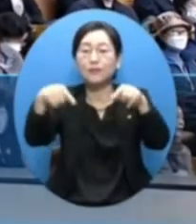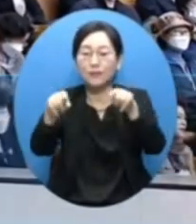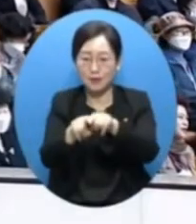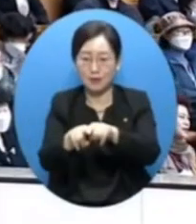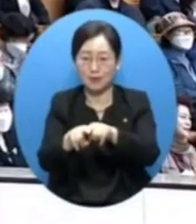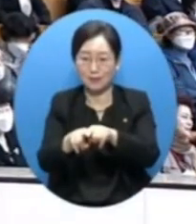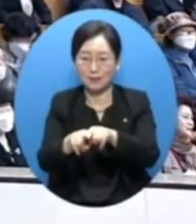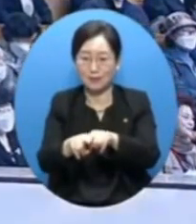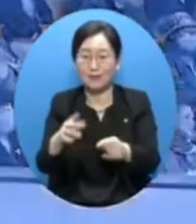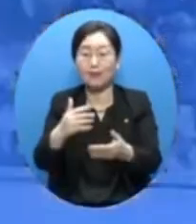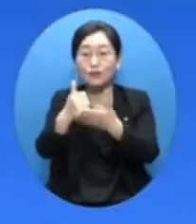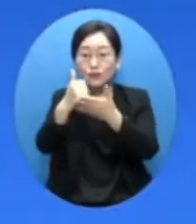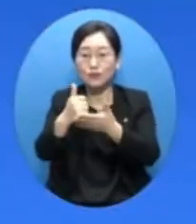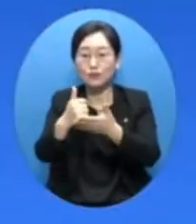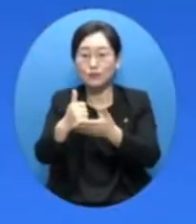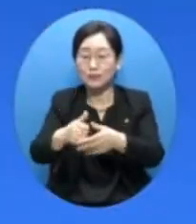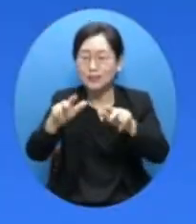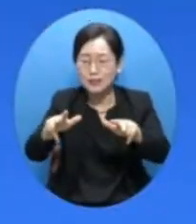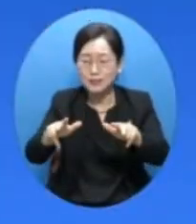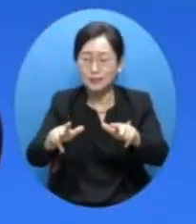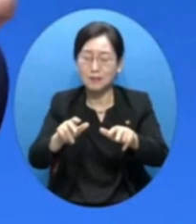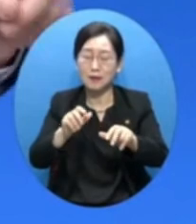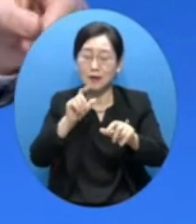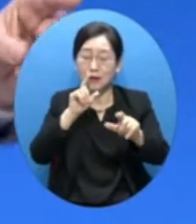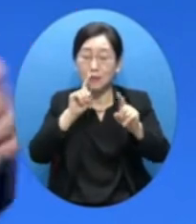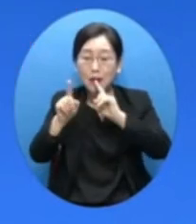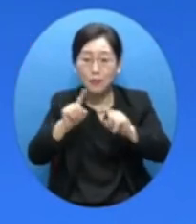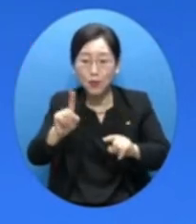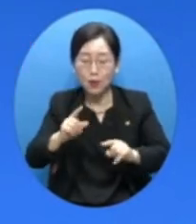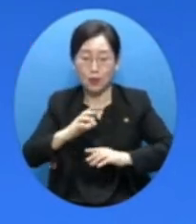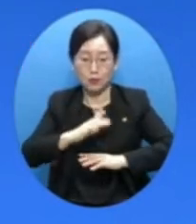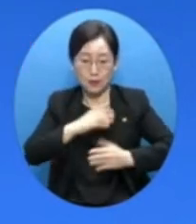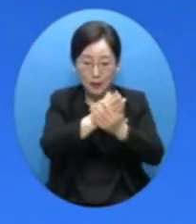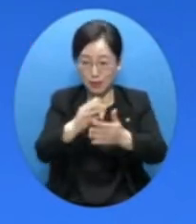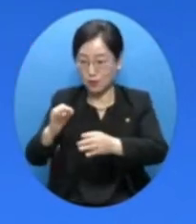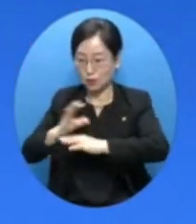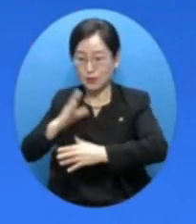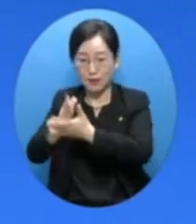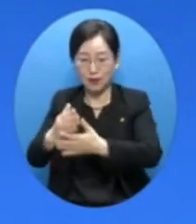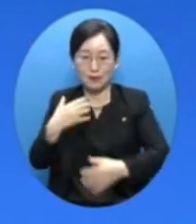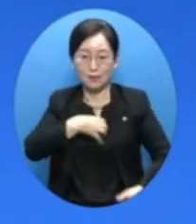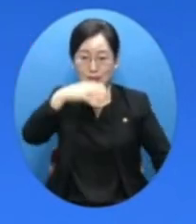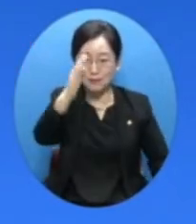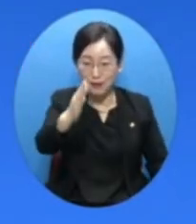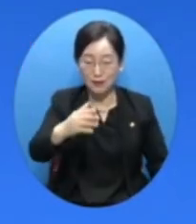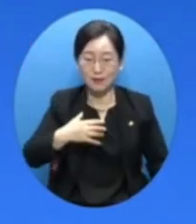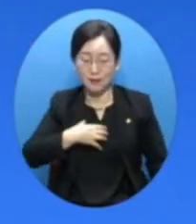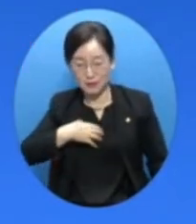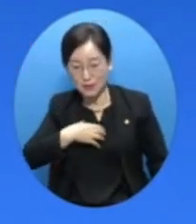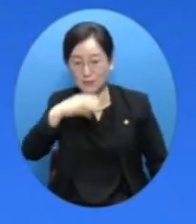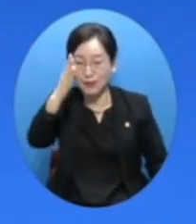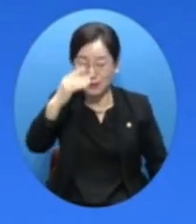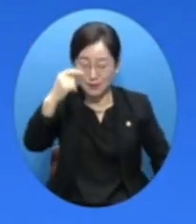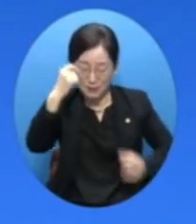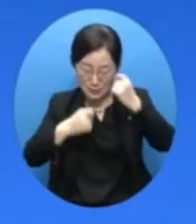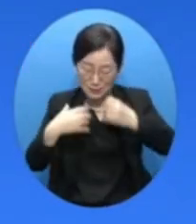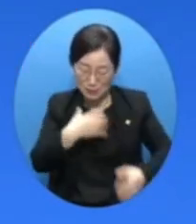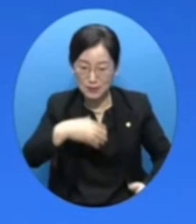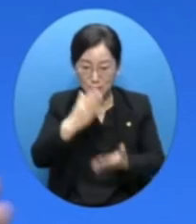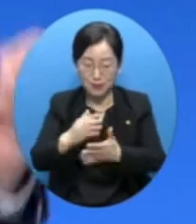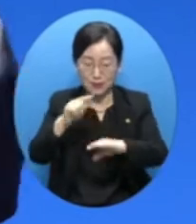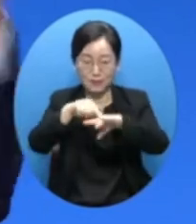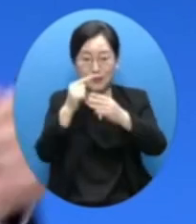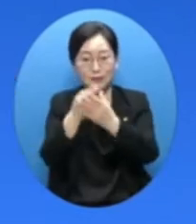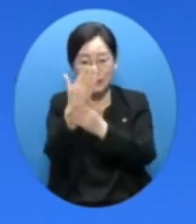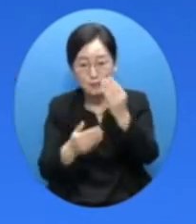하십니다. 주님께서 지금도 우리에게 말씀하십니다. 두려워하지 말라. 놀라지 말라. 염려하지 말라. 걱정하지 말라. 슬퍼하지 말라. 낙심하지